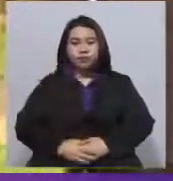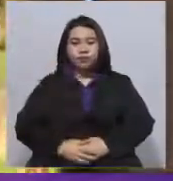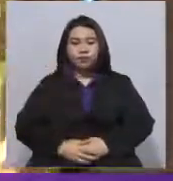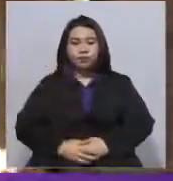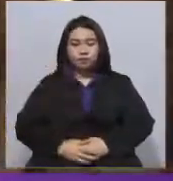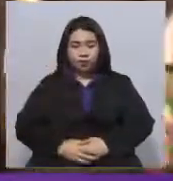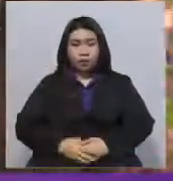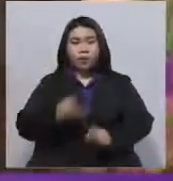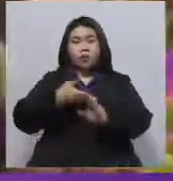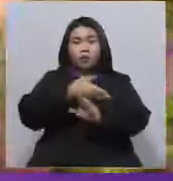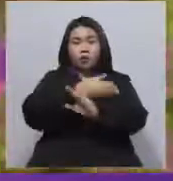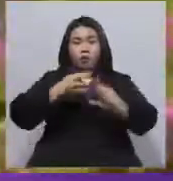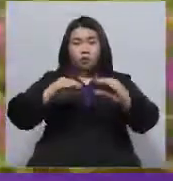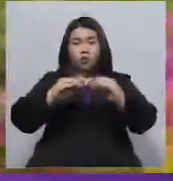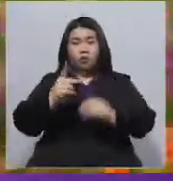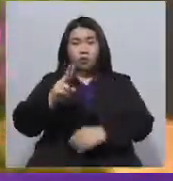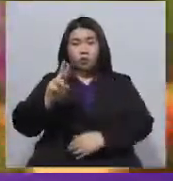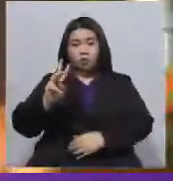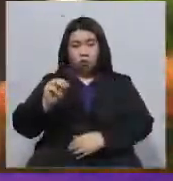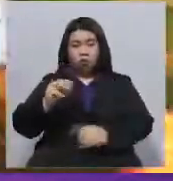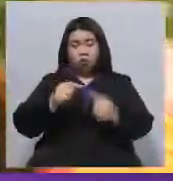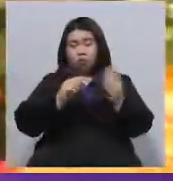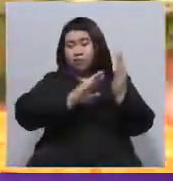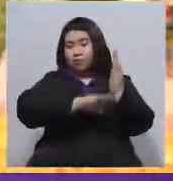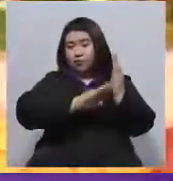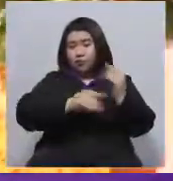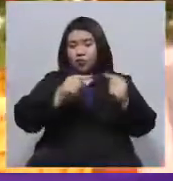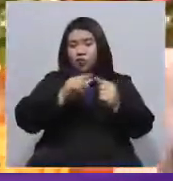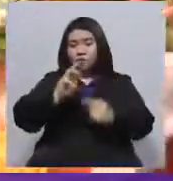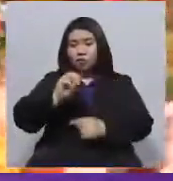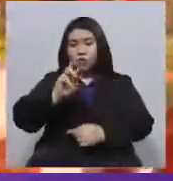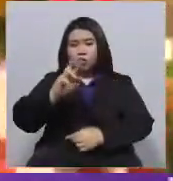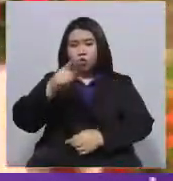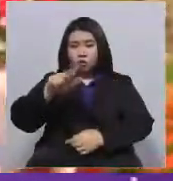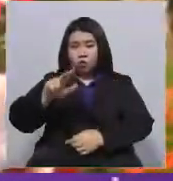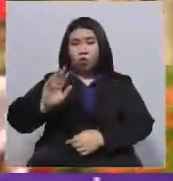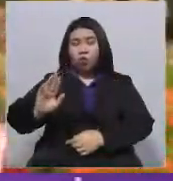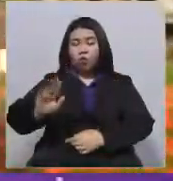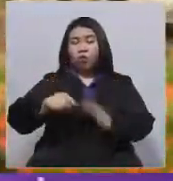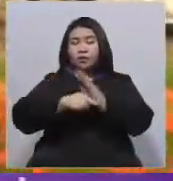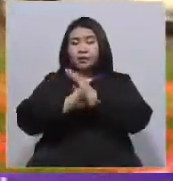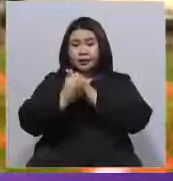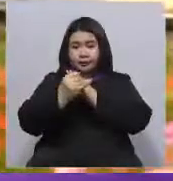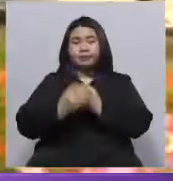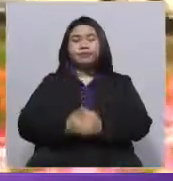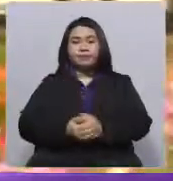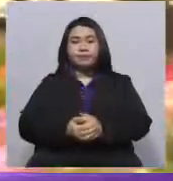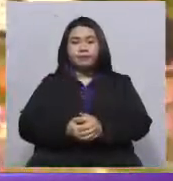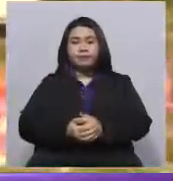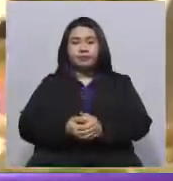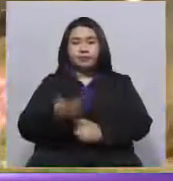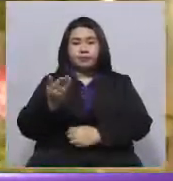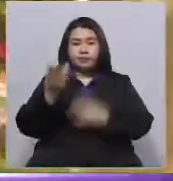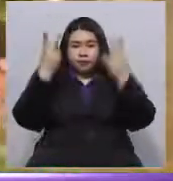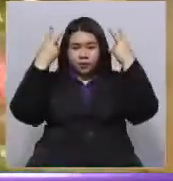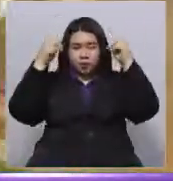ก่อนการประชุมคณะรัฐมนตรีสัญจรภาคตะวันออกที่มหาวิทยาลัยราชภัฏรำไพพรรณีจังหวัดจันทบุรีพลเอกประยุทธ์